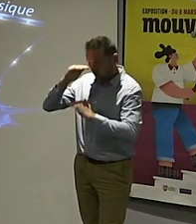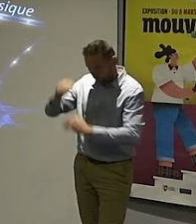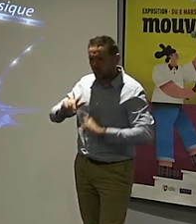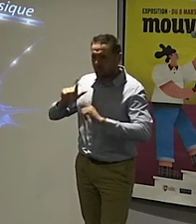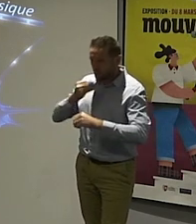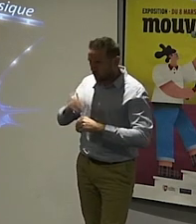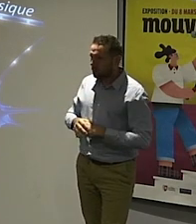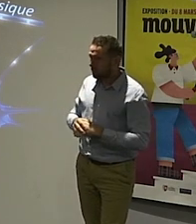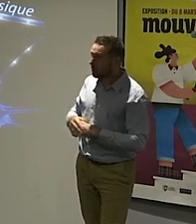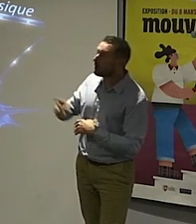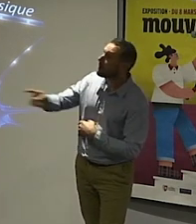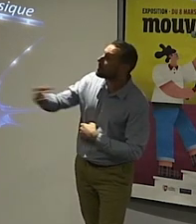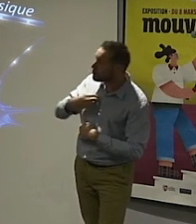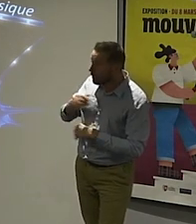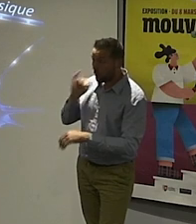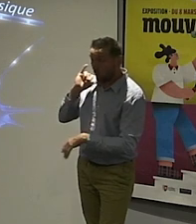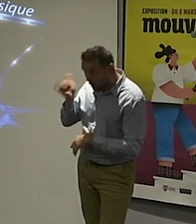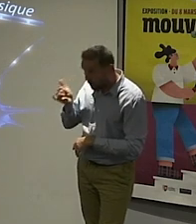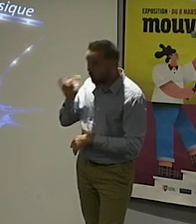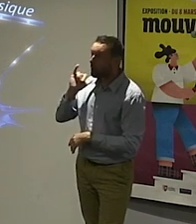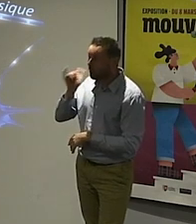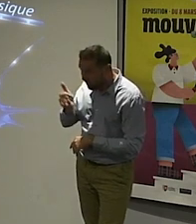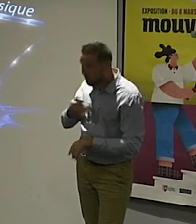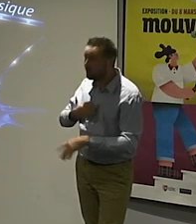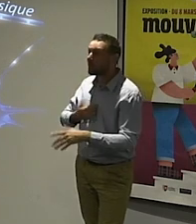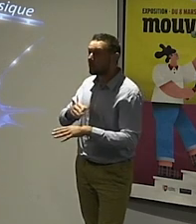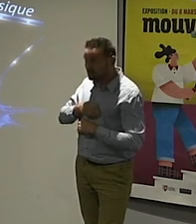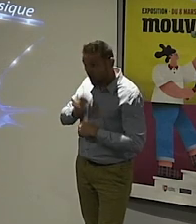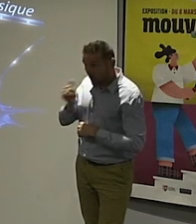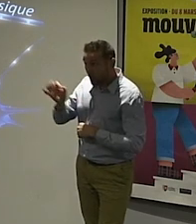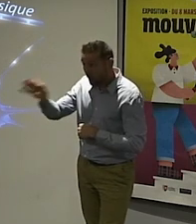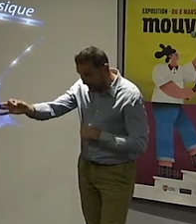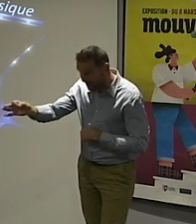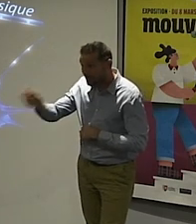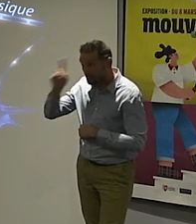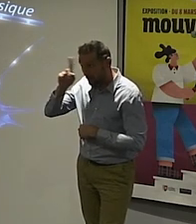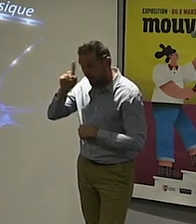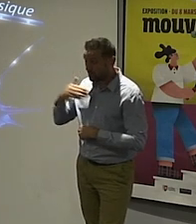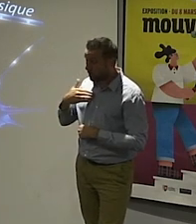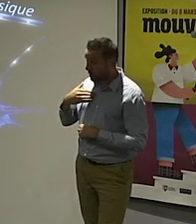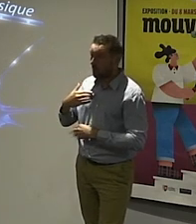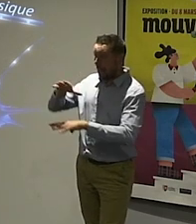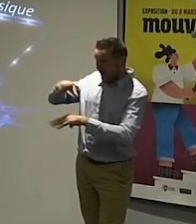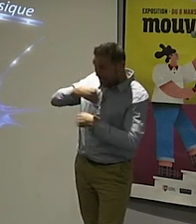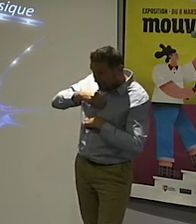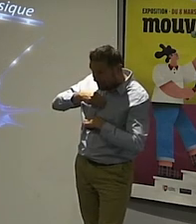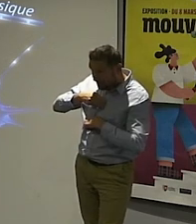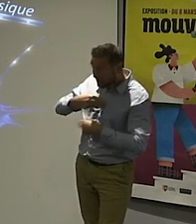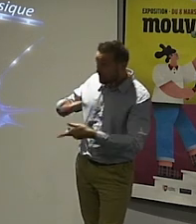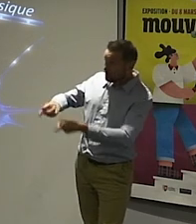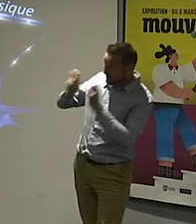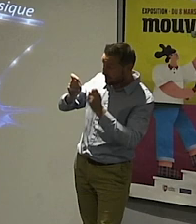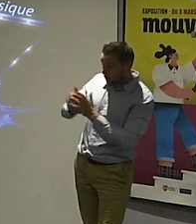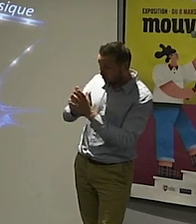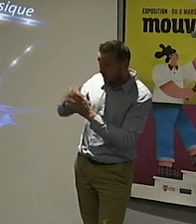ramé. Elle a beaucoup ramé parce que, moi, c'était un engagement énorme. Quand on est en fragilité psychique, on a tout